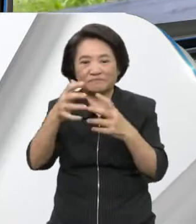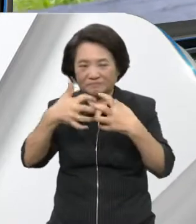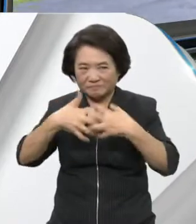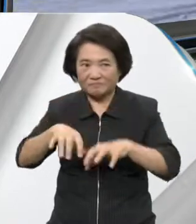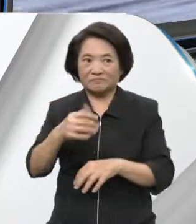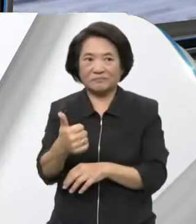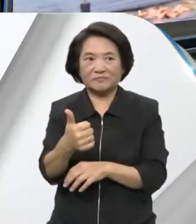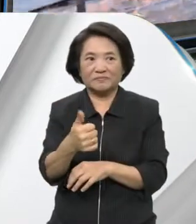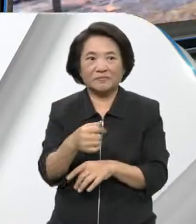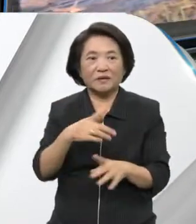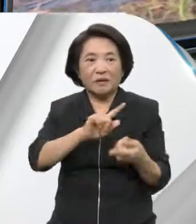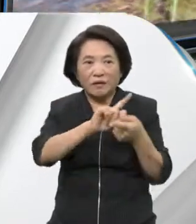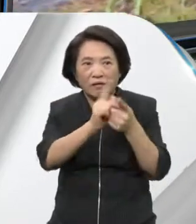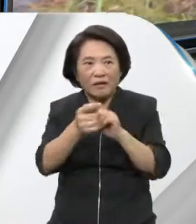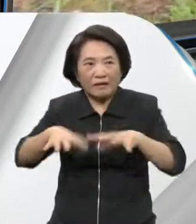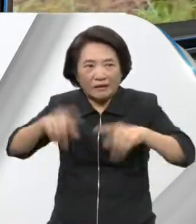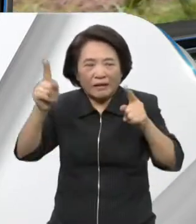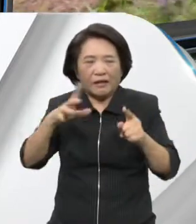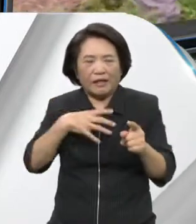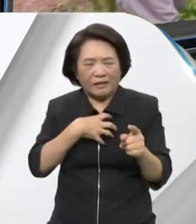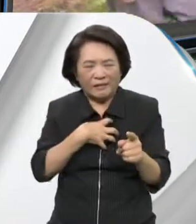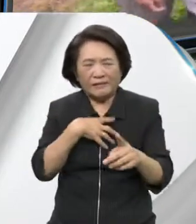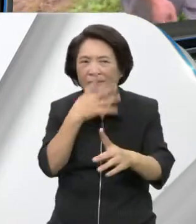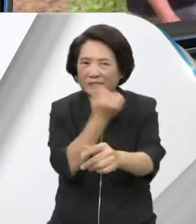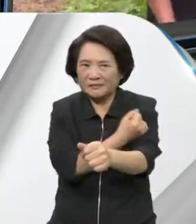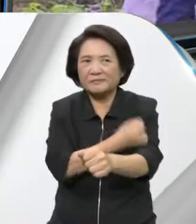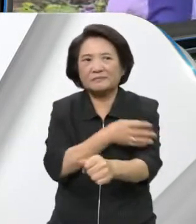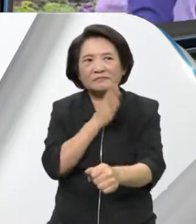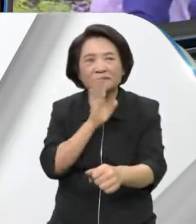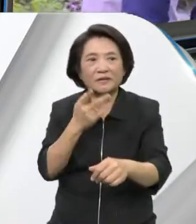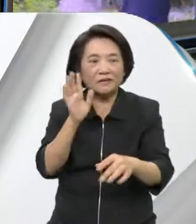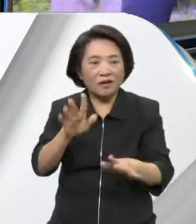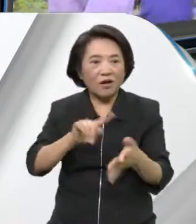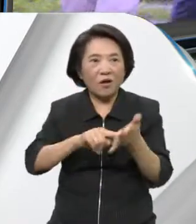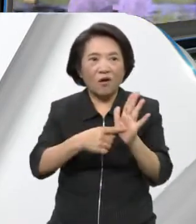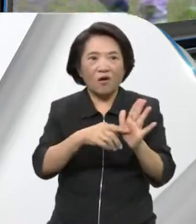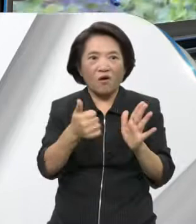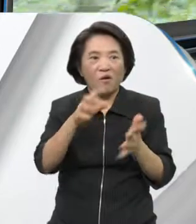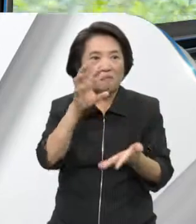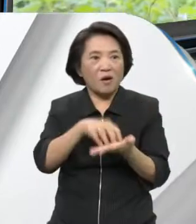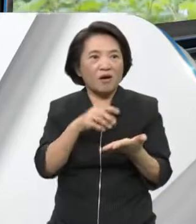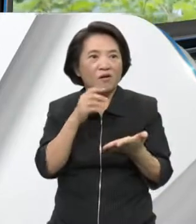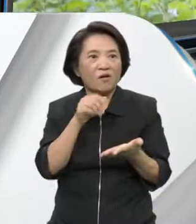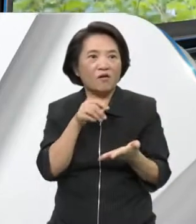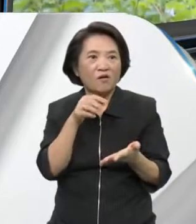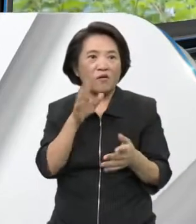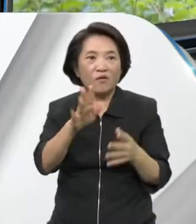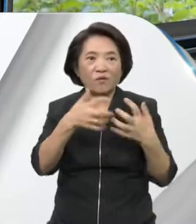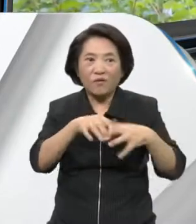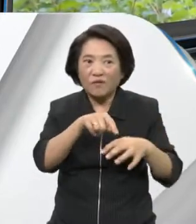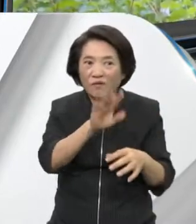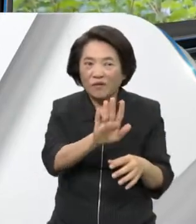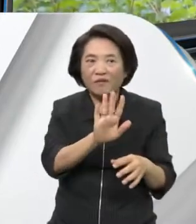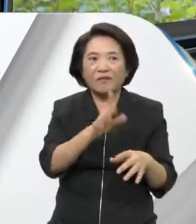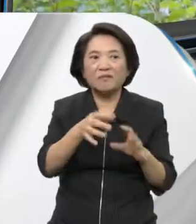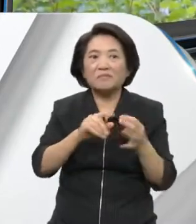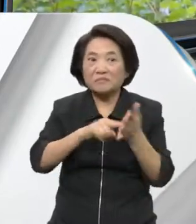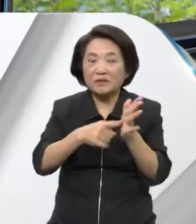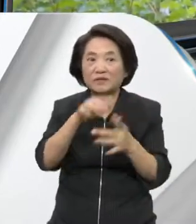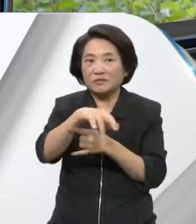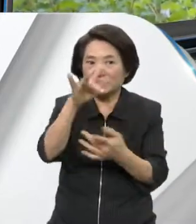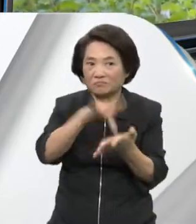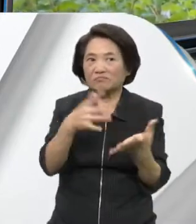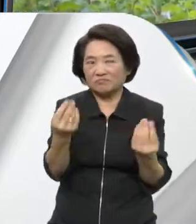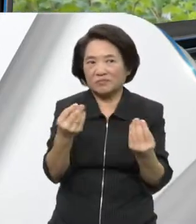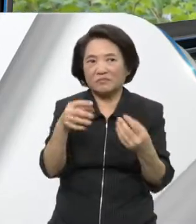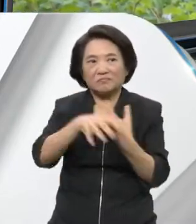农。就算转型呢一开始非常的辛苦，我理解，佮农庄已经通过了有机验证，成功种